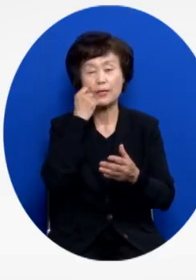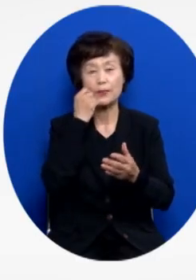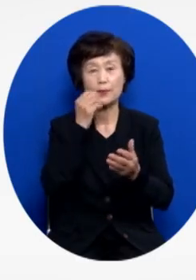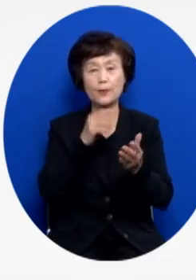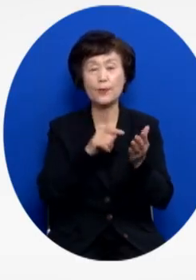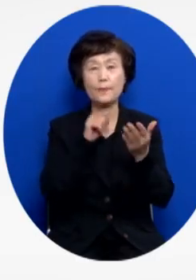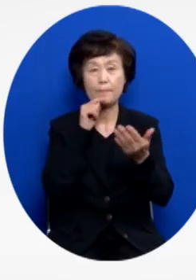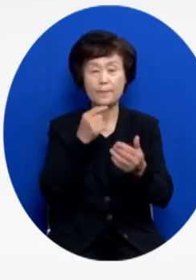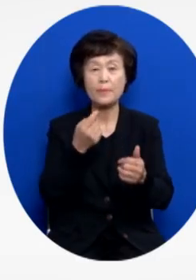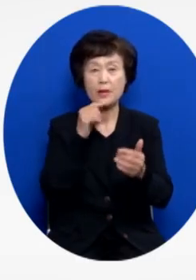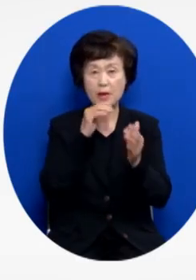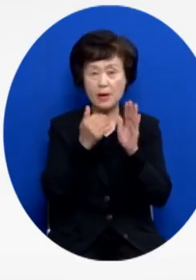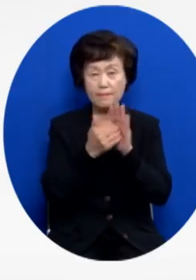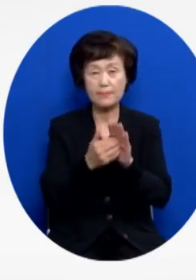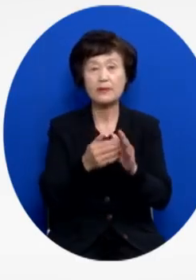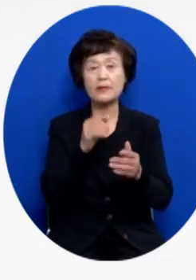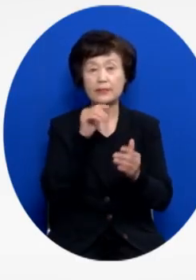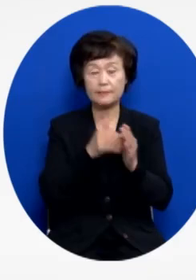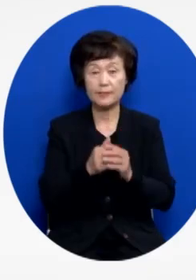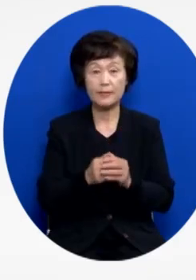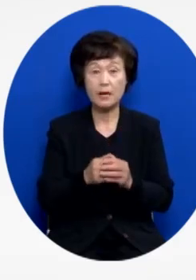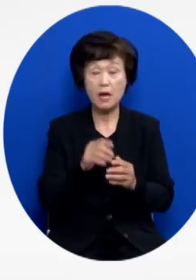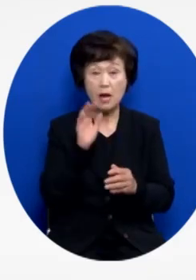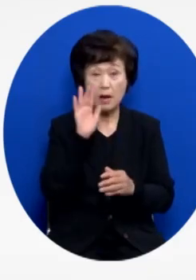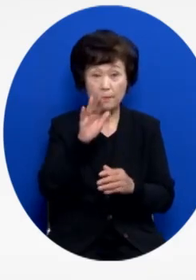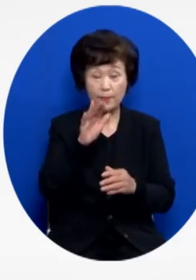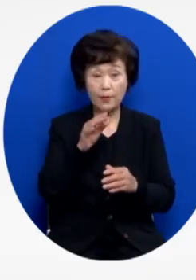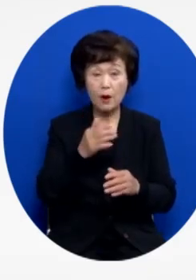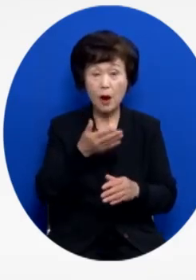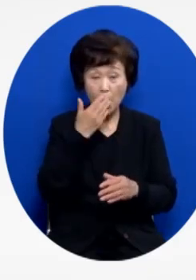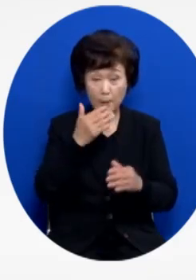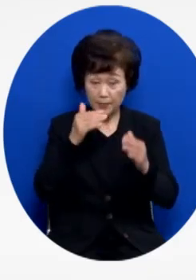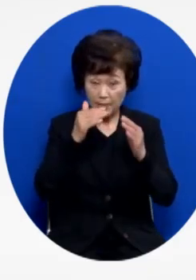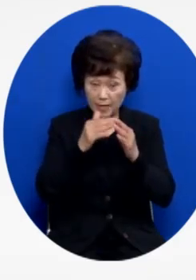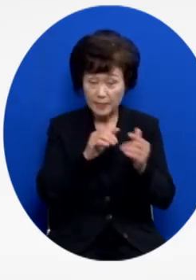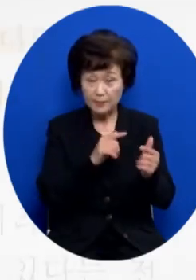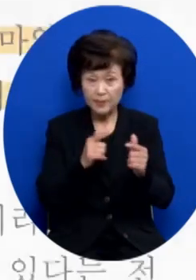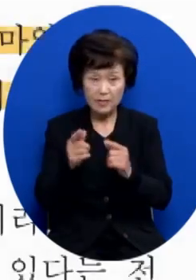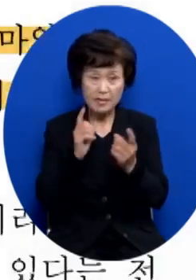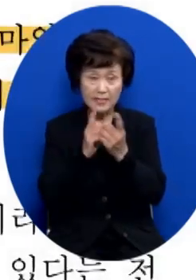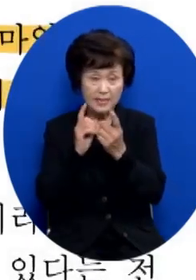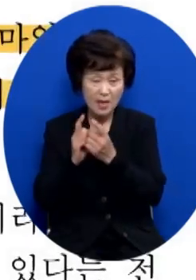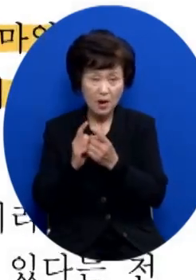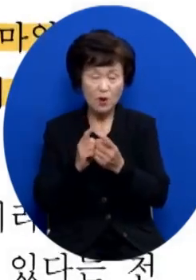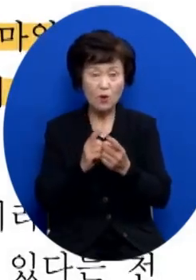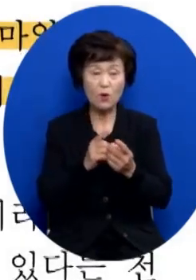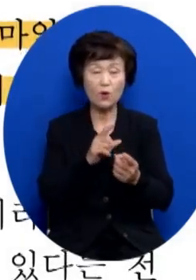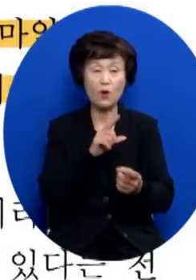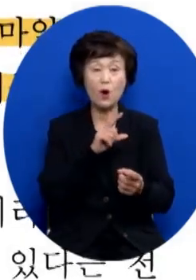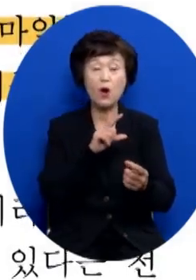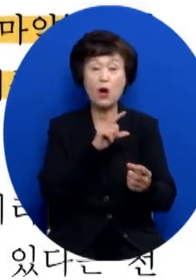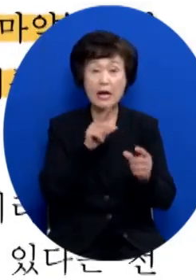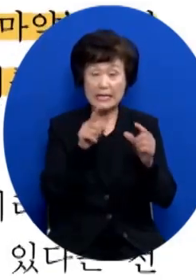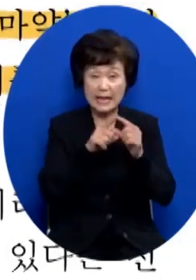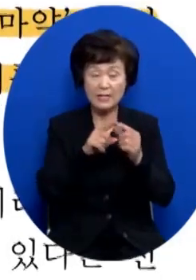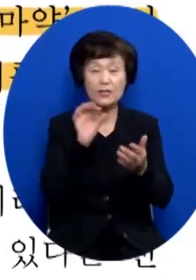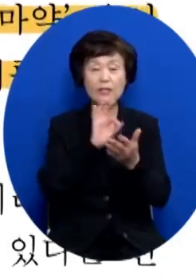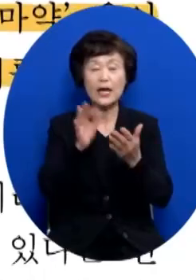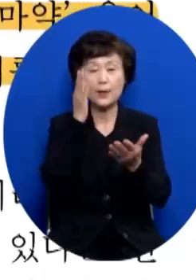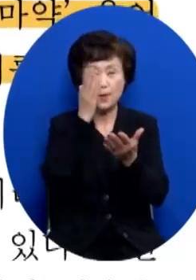식품의약품안전처는 다음 달부터 마약 명칭을 사용하고 있는 음식점을 대상으로 업소명을 변경하도록 계도에 나선다고